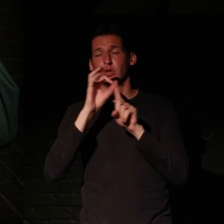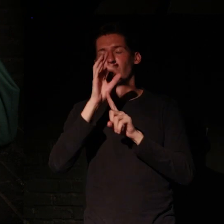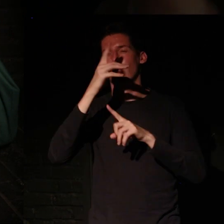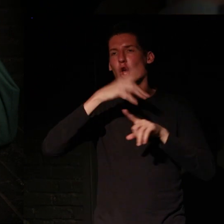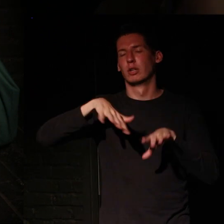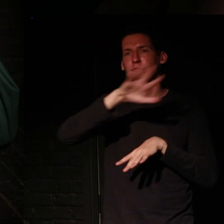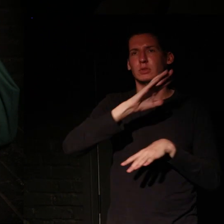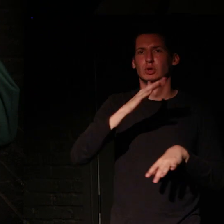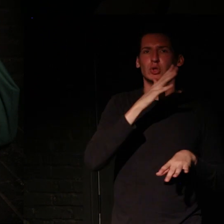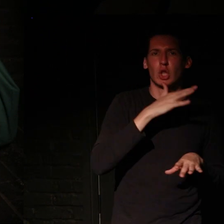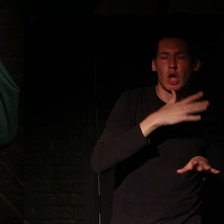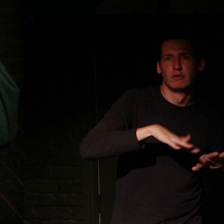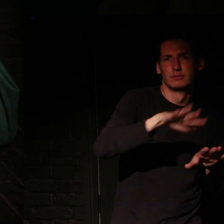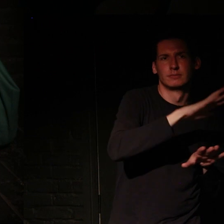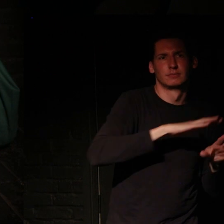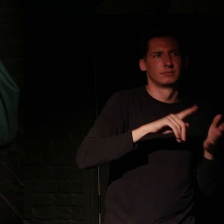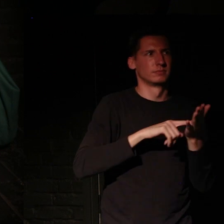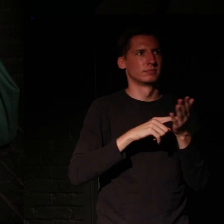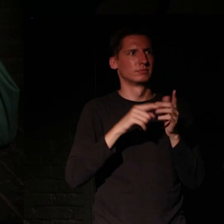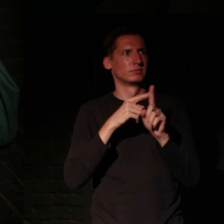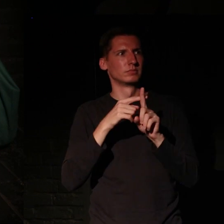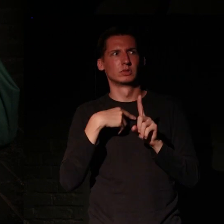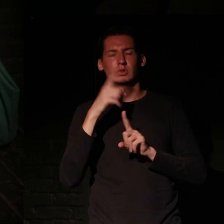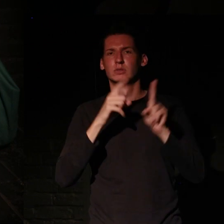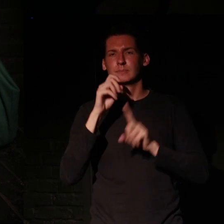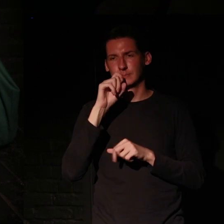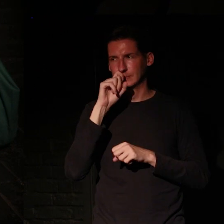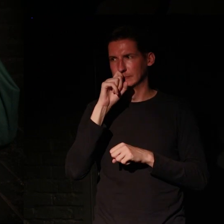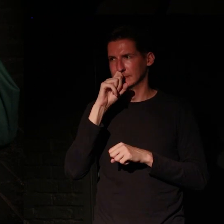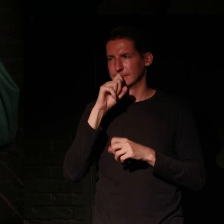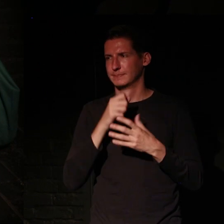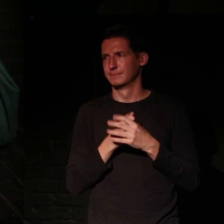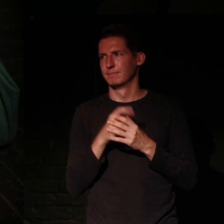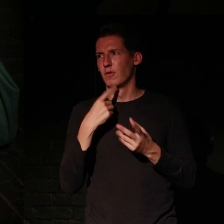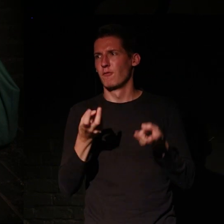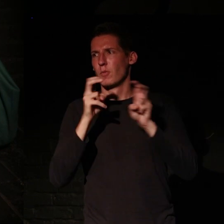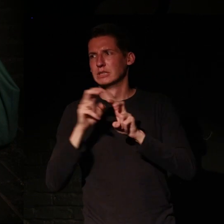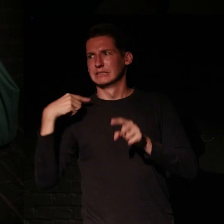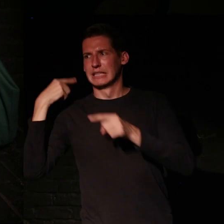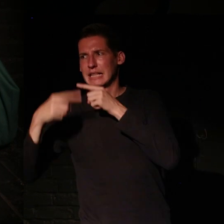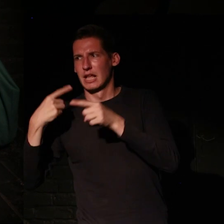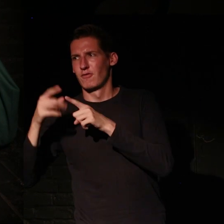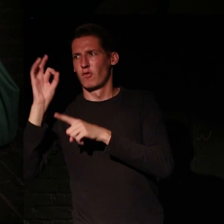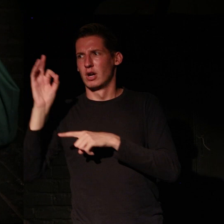i w tym świecie tworzenia się tradycji rabinicznej. To było dosyć późne, a więc